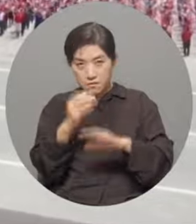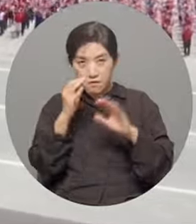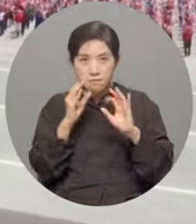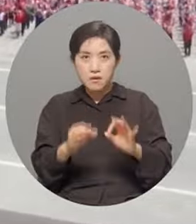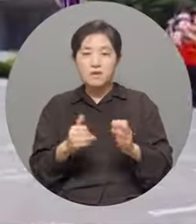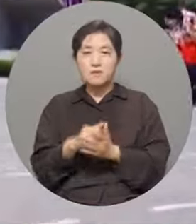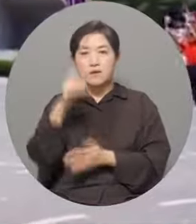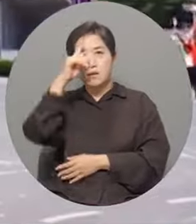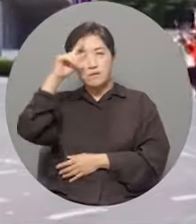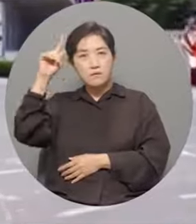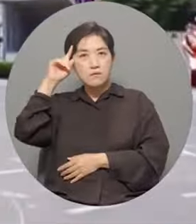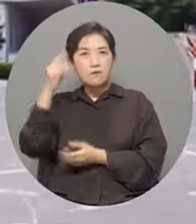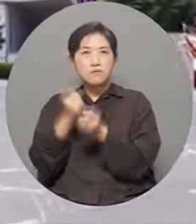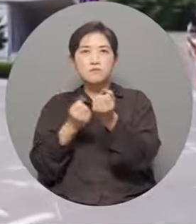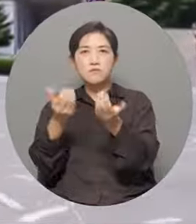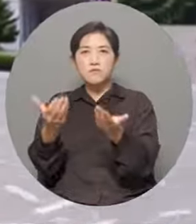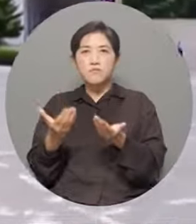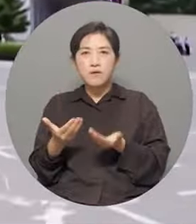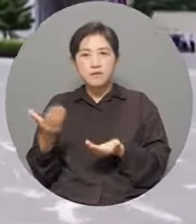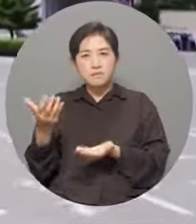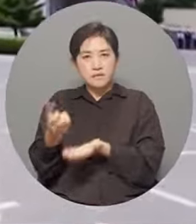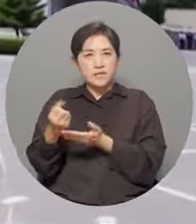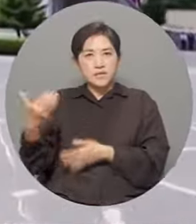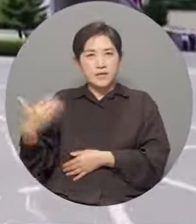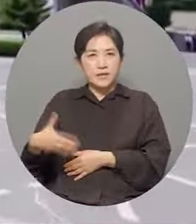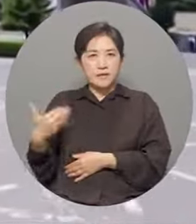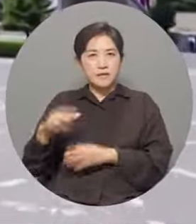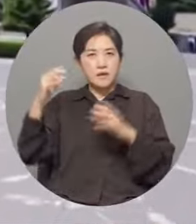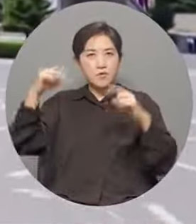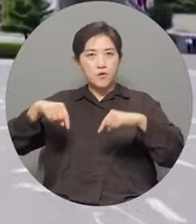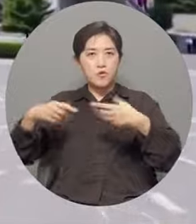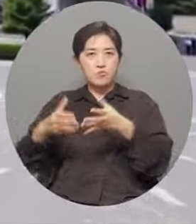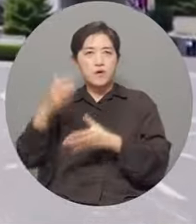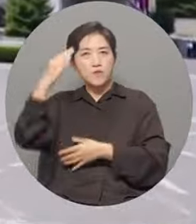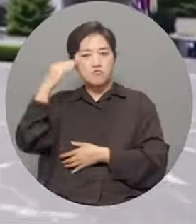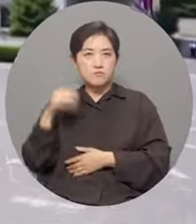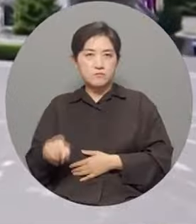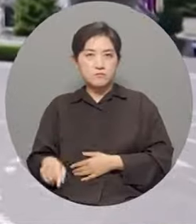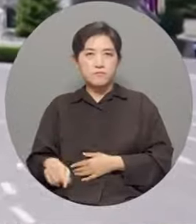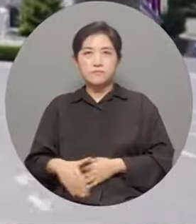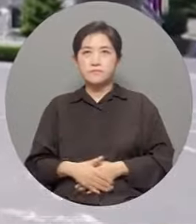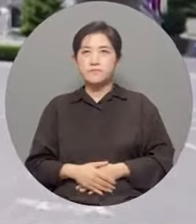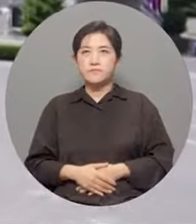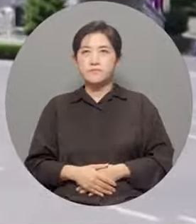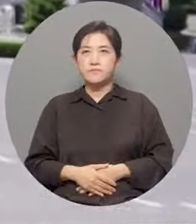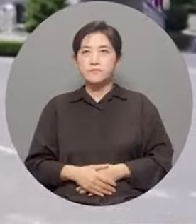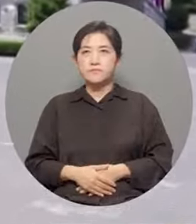러시아 측의 설명을 아직 듣지 못한 걸로 전해졌습니다. MBC 뉴스 조희명입니다.